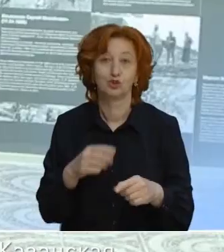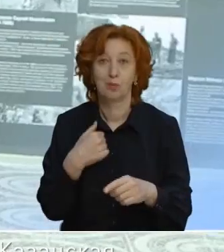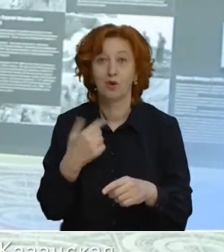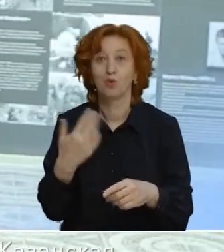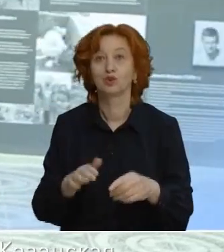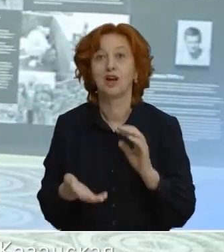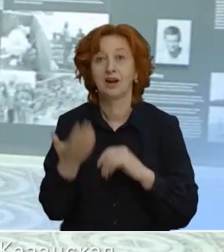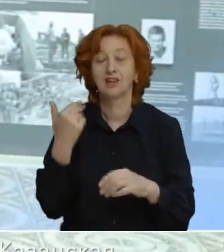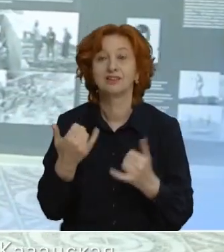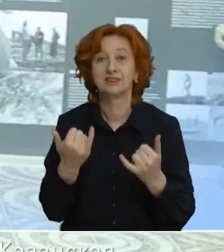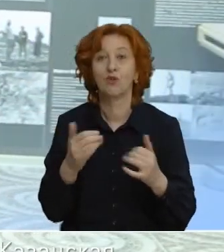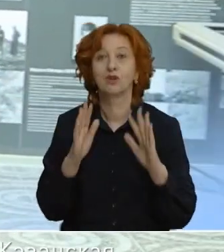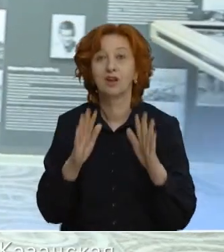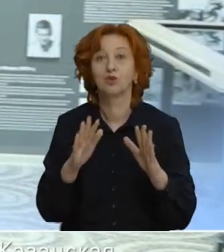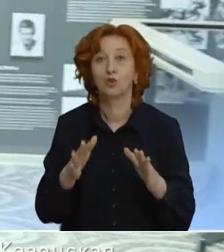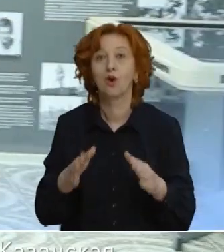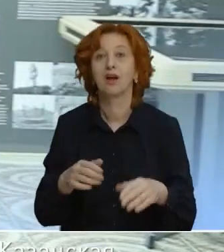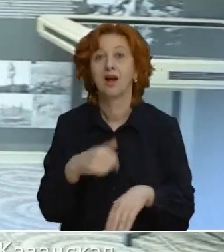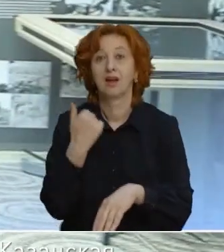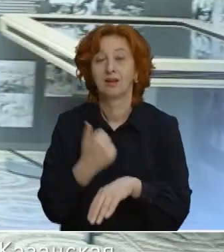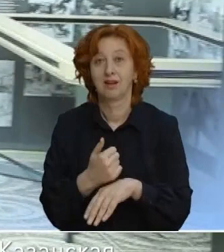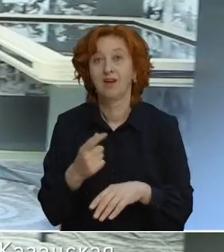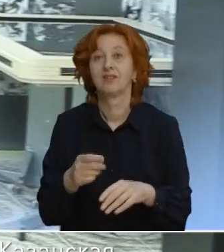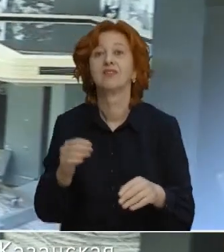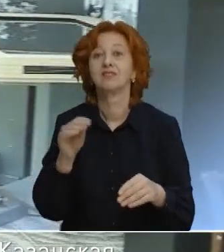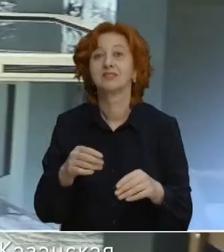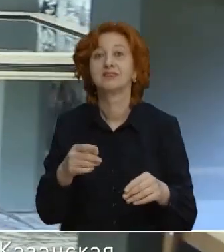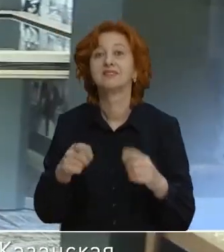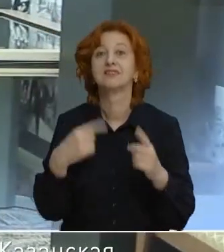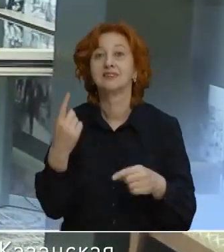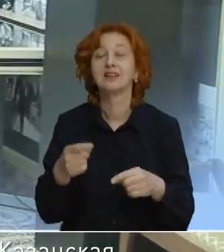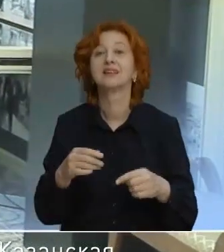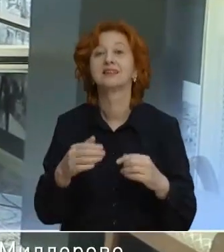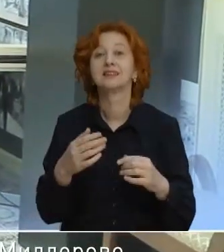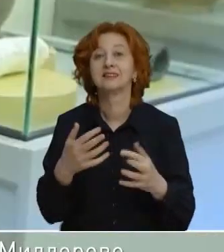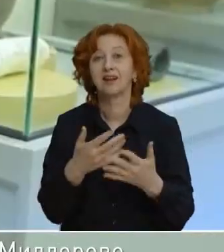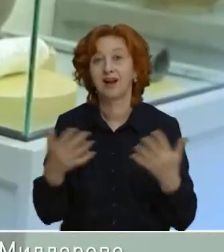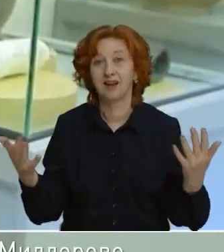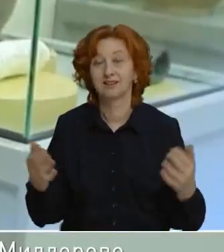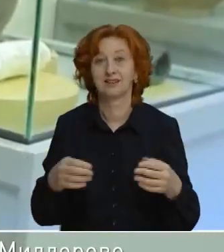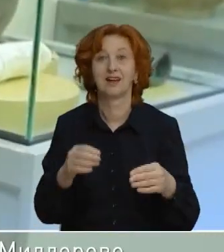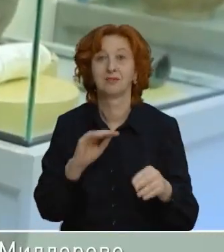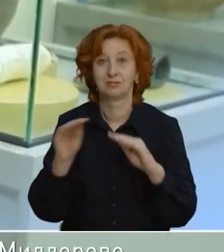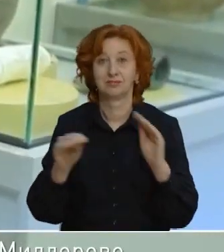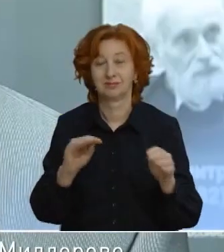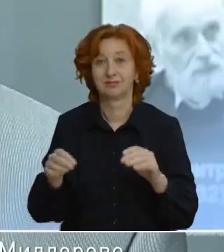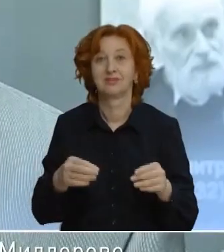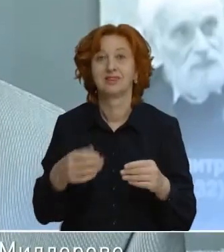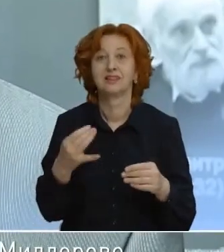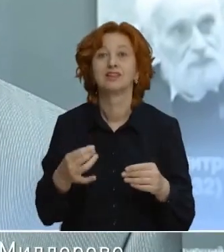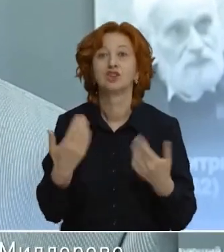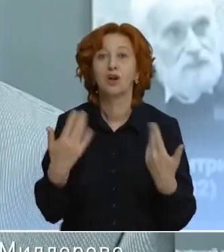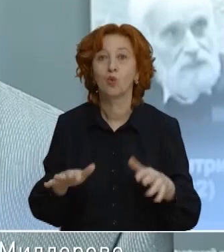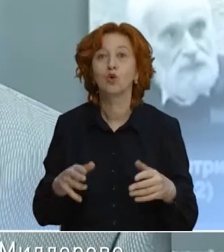было раньше. Сегодня только в этом здании 5 выставочных залов, а во всем музее около 150 тысяч экспонатов. То,